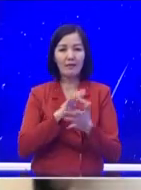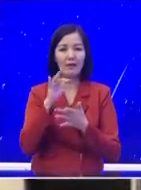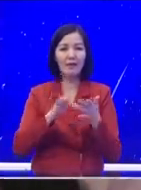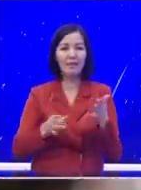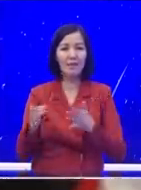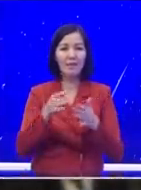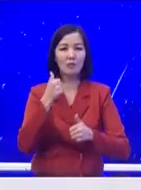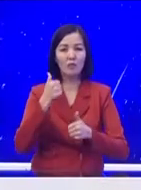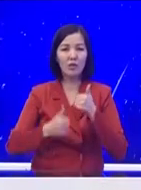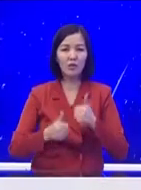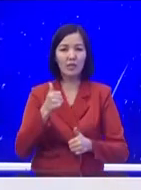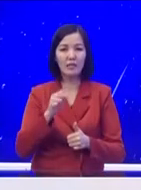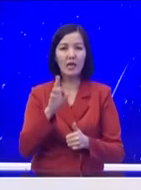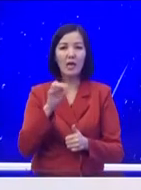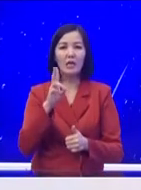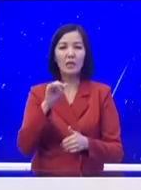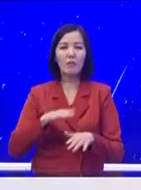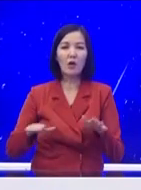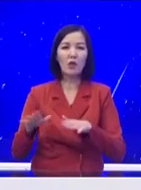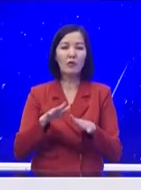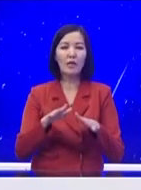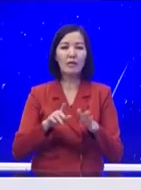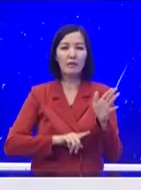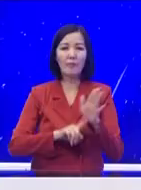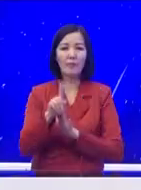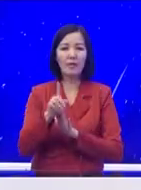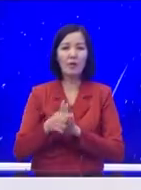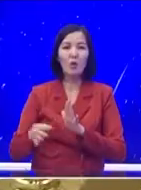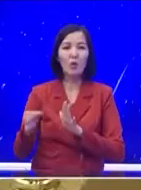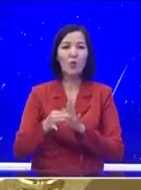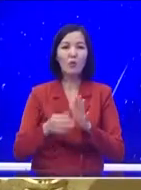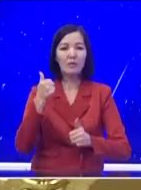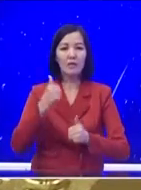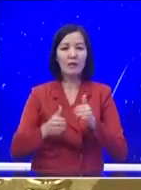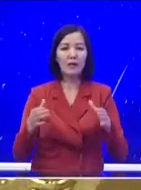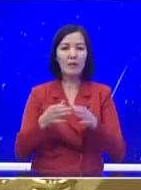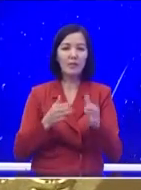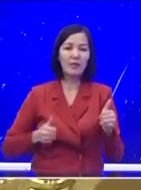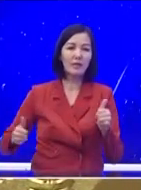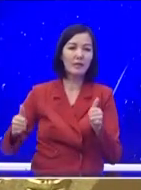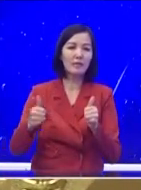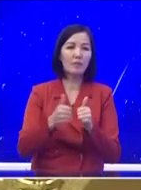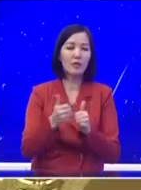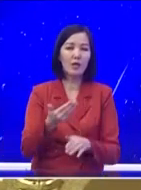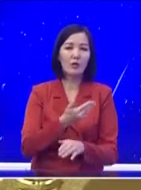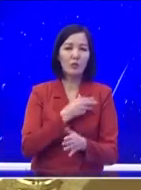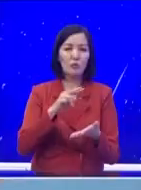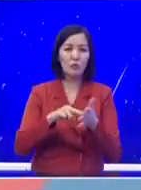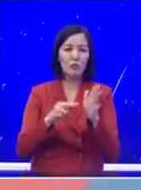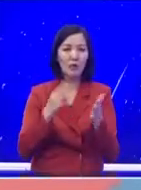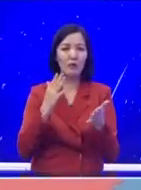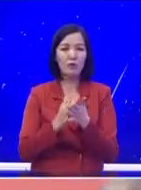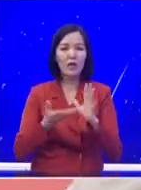қаласындағы республикалық жарыспен Кербұлақ ауданында жалауын жерлететін облыстық біріншілікте командалық есепте топ жаруды көздеп